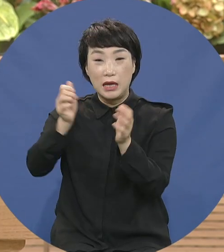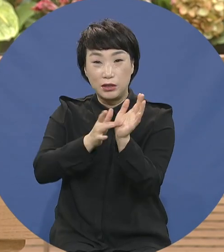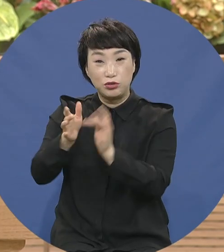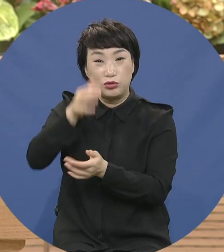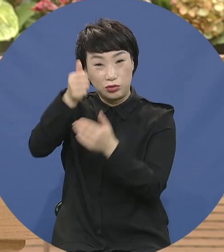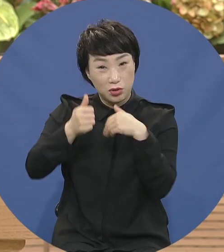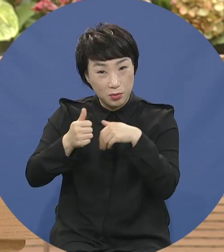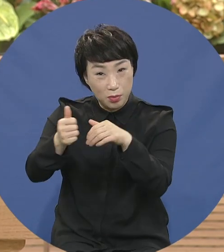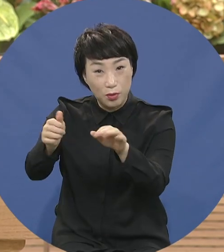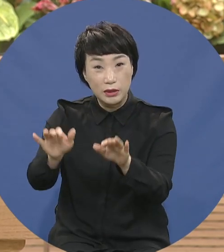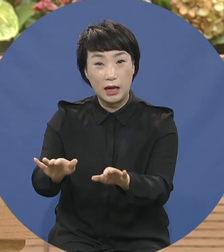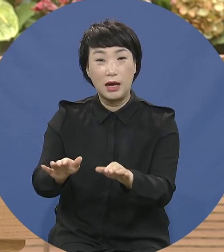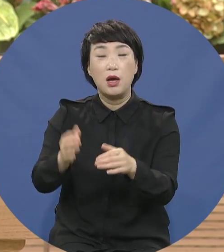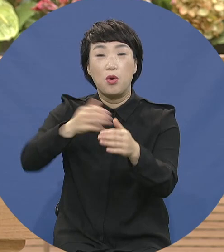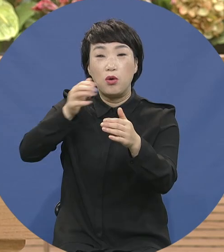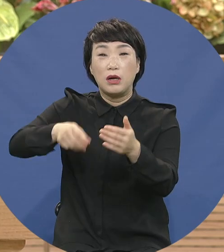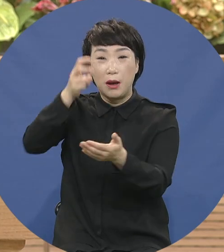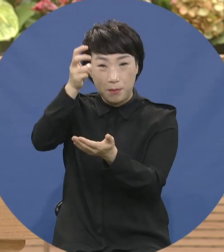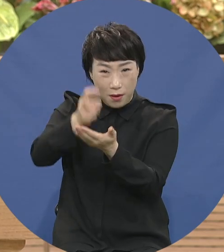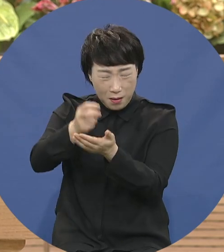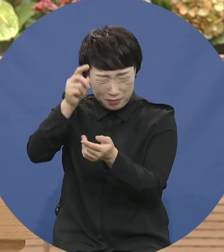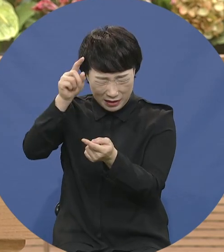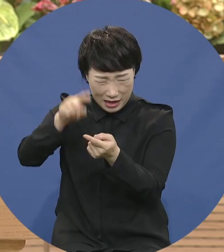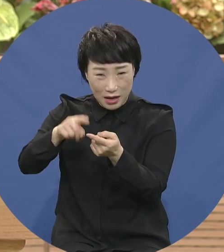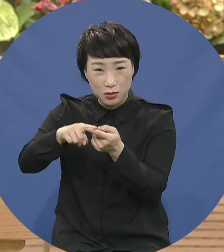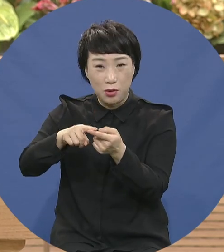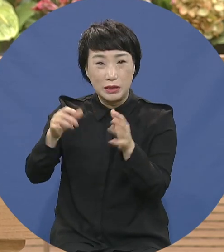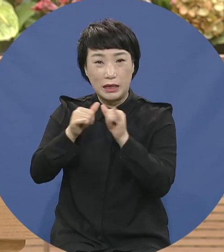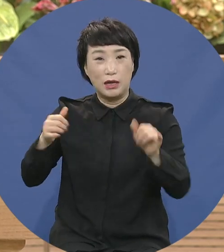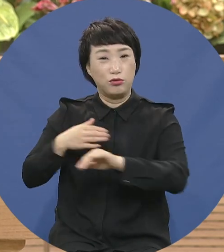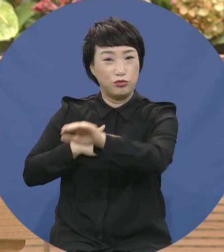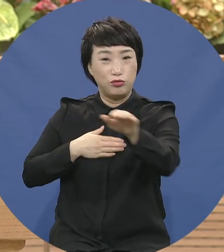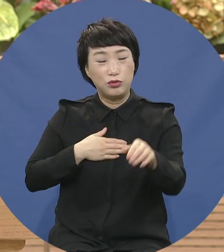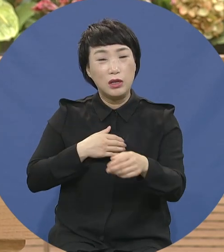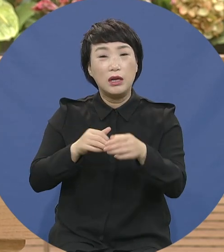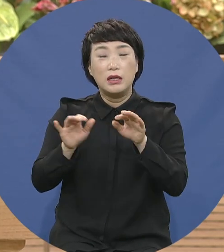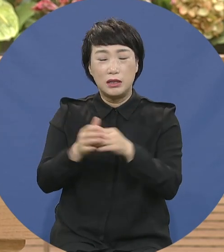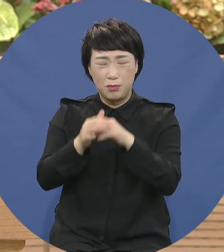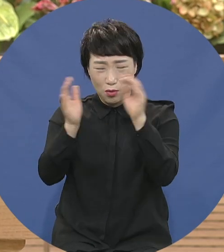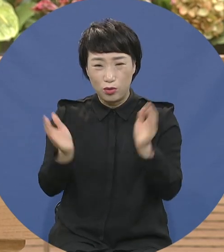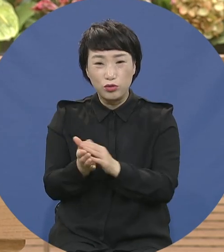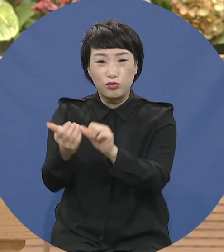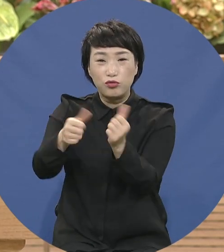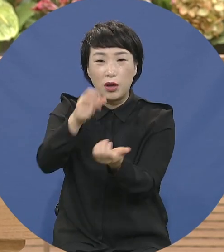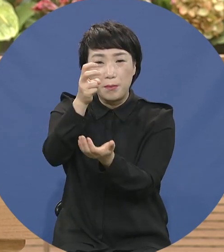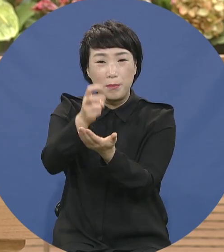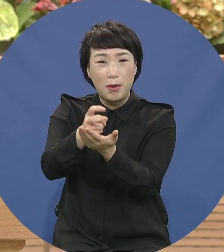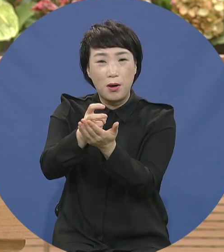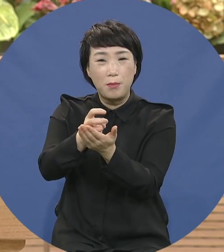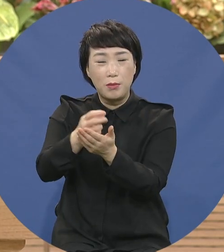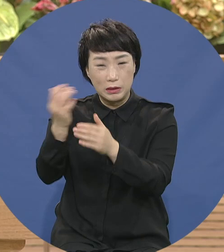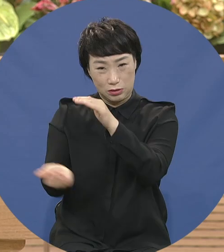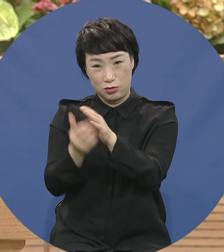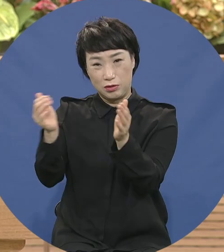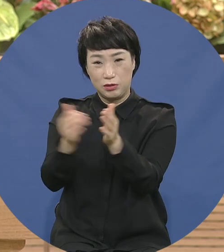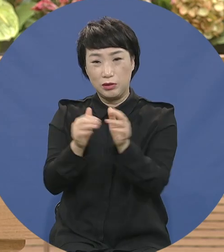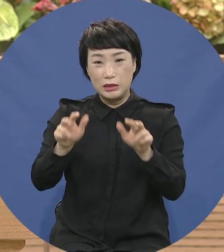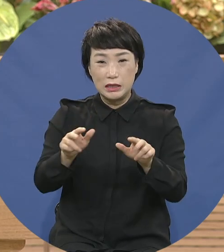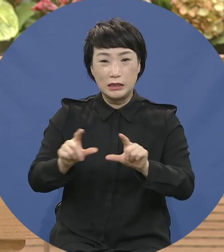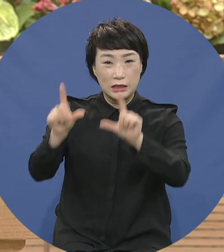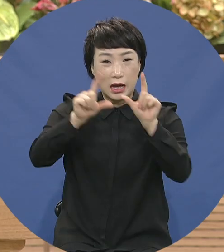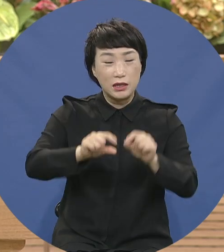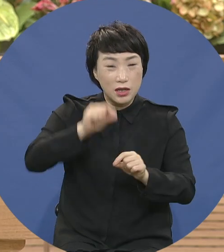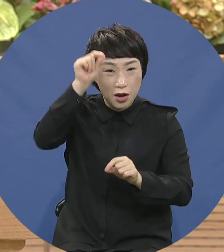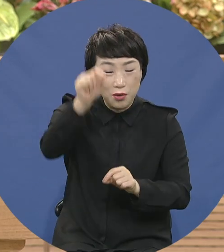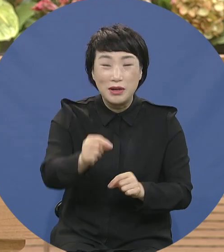그리스도를 통해서 공의의 법대로 인간을 죽이는 법을 이루시고 영원히 살리는